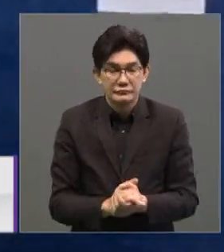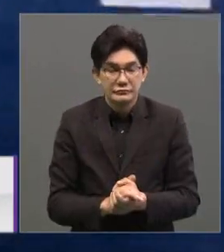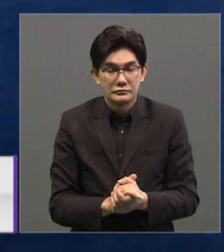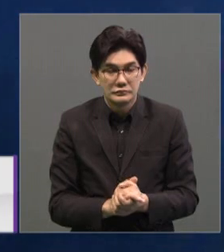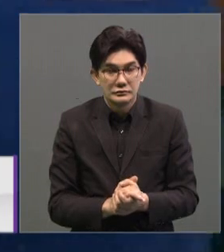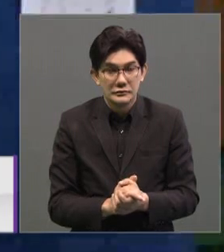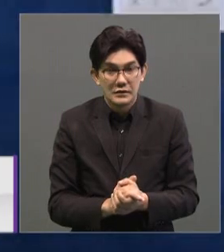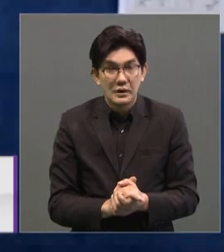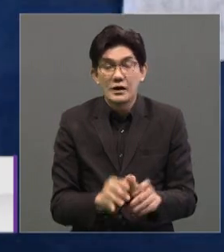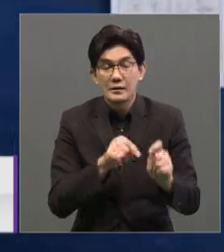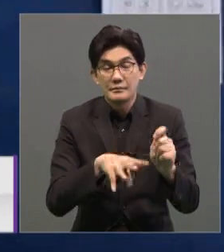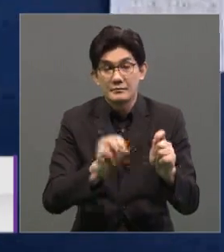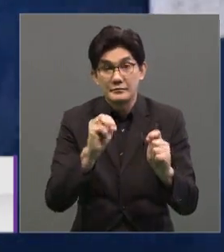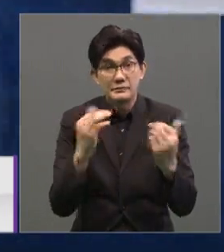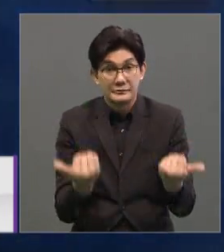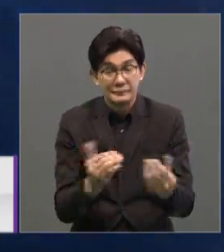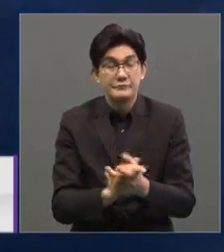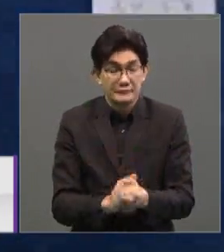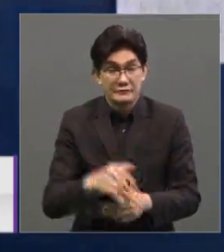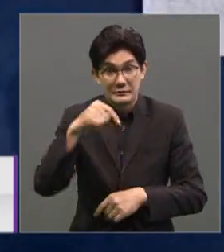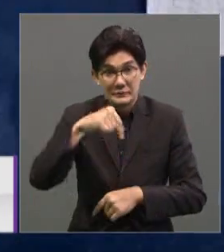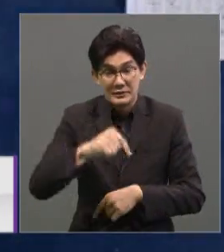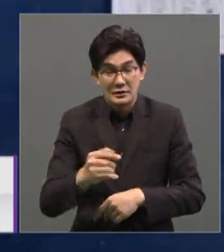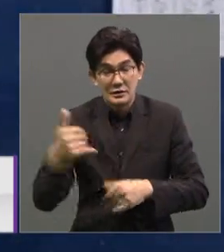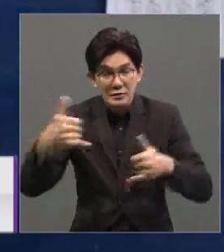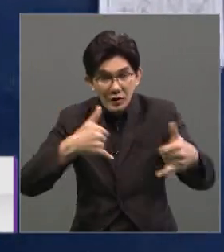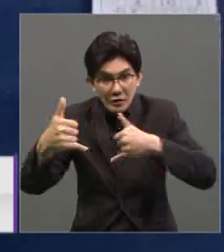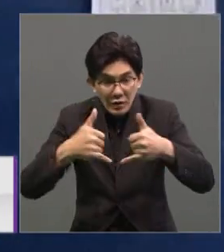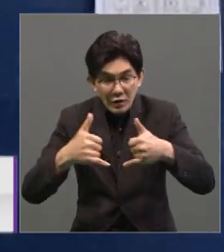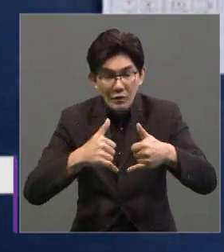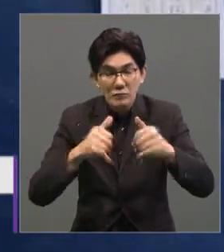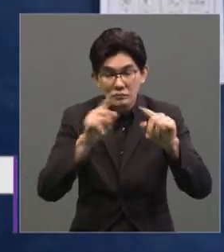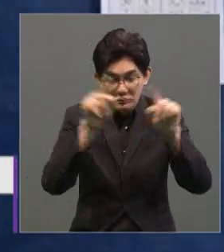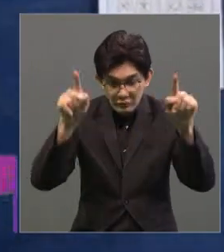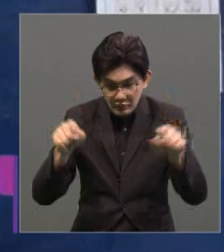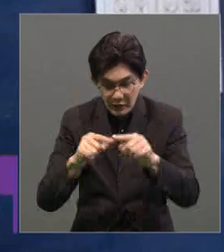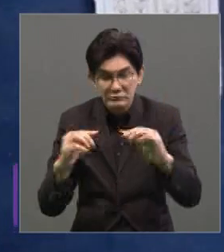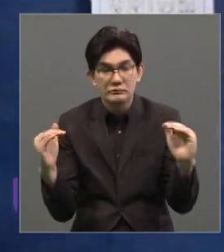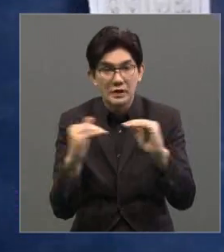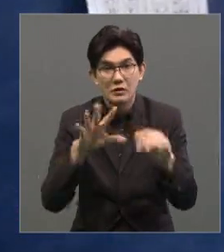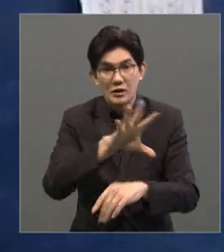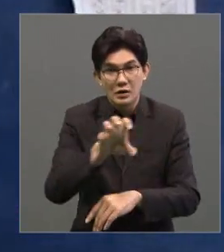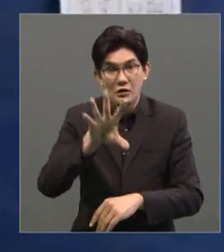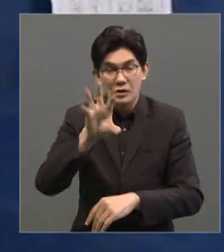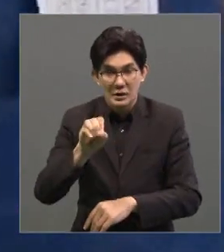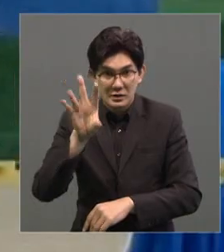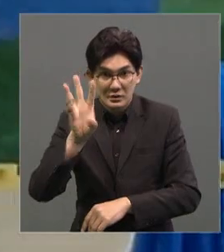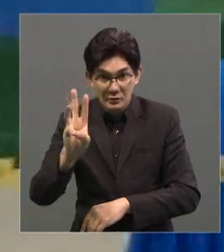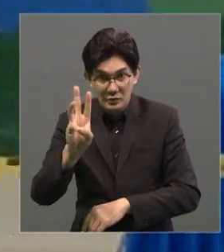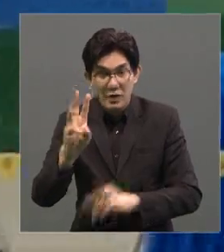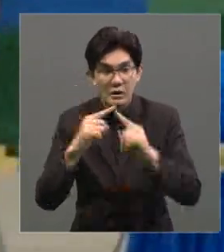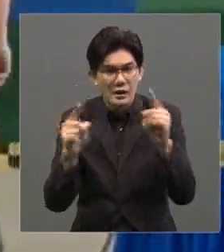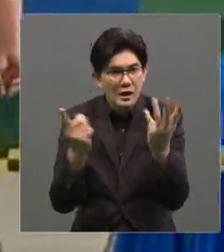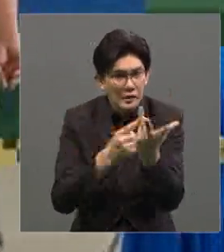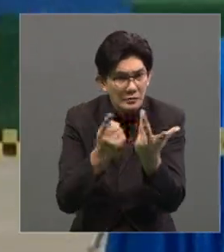ตำบลหินตั้งอำเภอเมืองนะคะซึ่งหน่วยนี้ผู้มาใช้สิทธิ์และจำนวนบัตรเลือกตั้งเนี่ยตรงกัน556คนแต่ว่